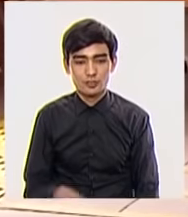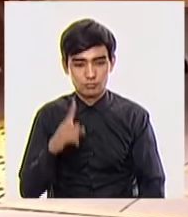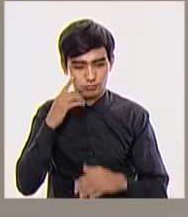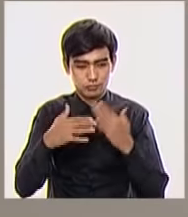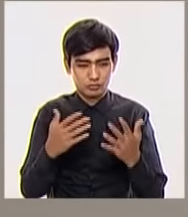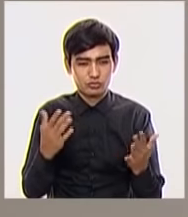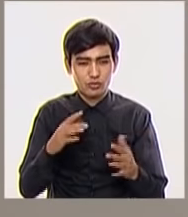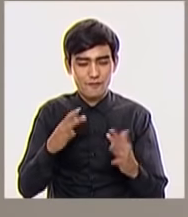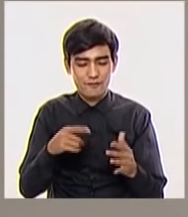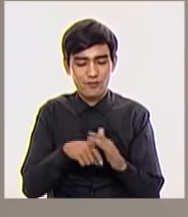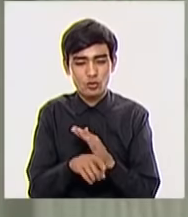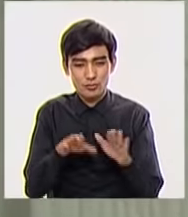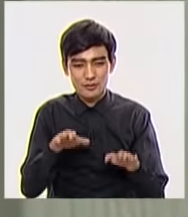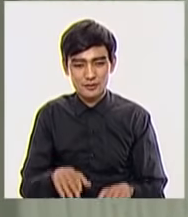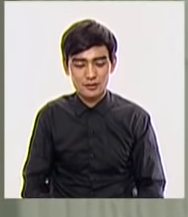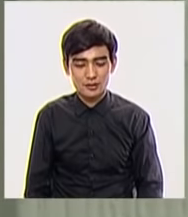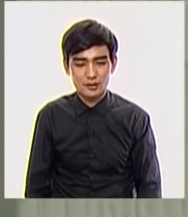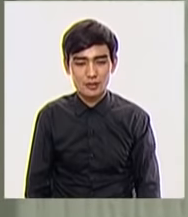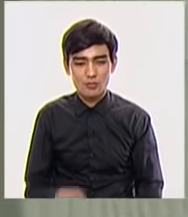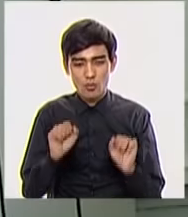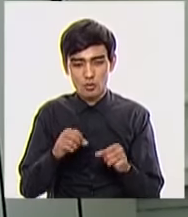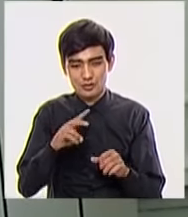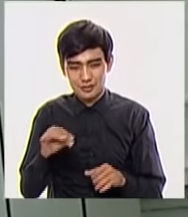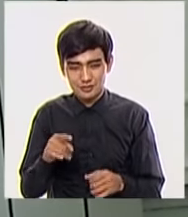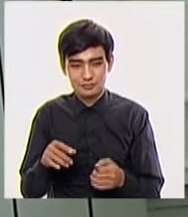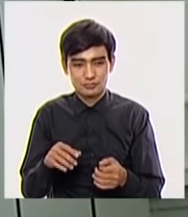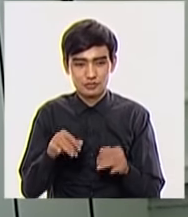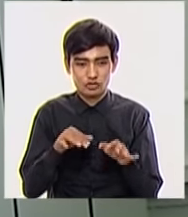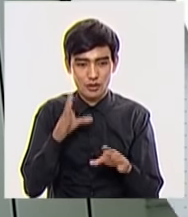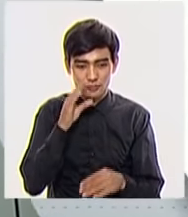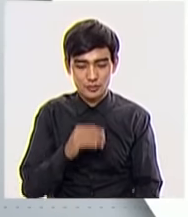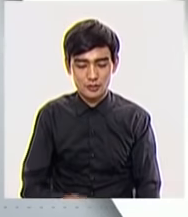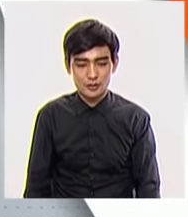скандал произошел внутри коллектива? Можно ли полюбовно решить конфликт?